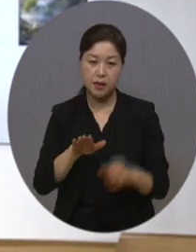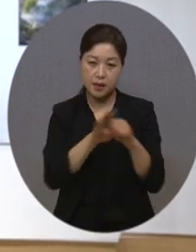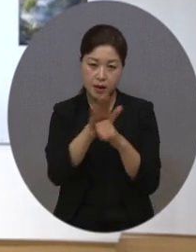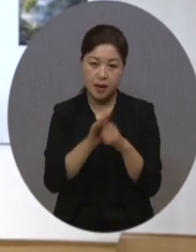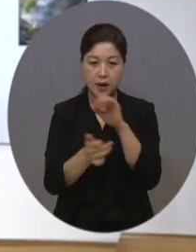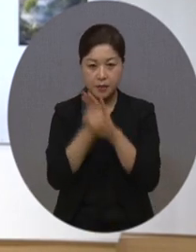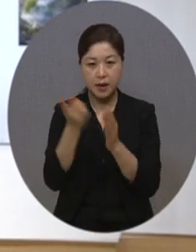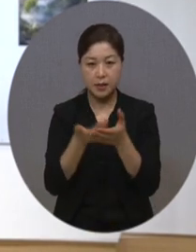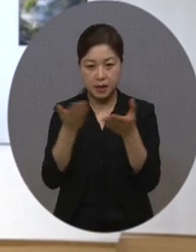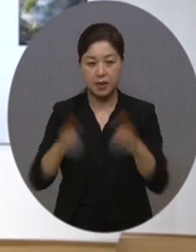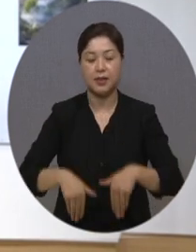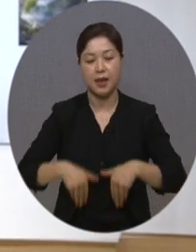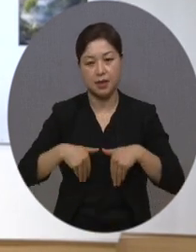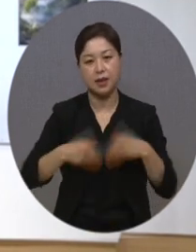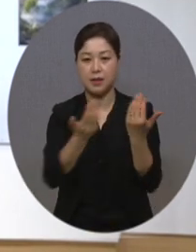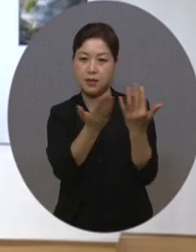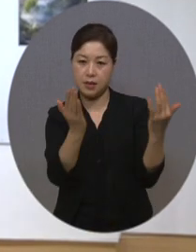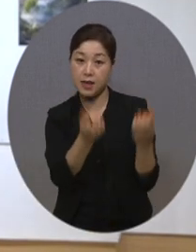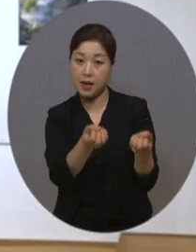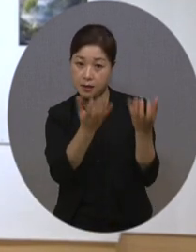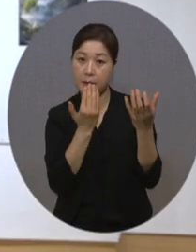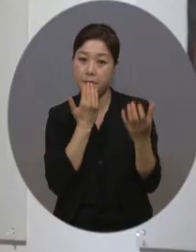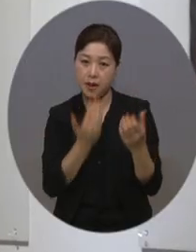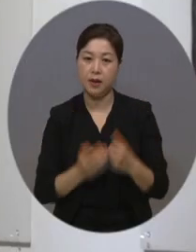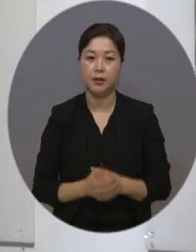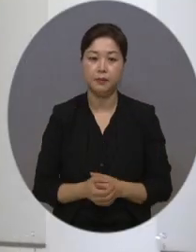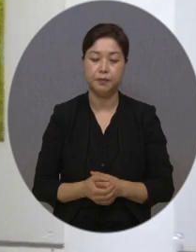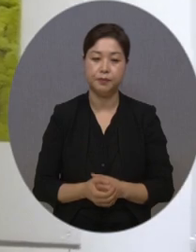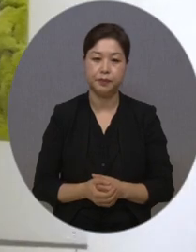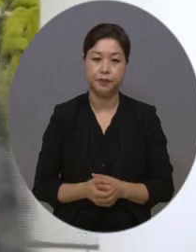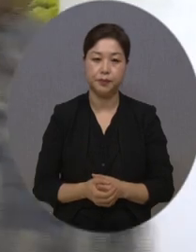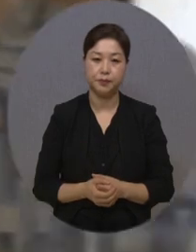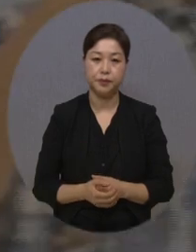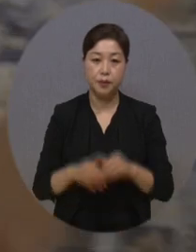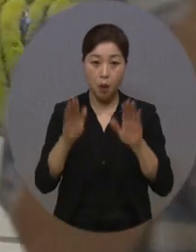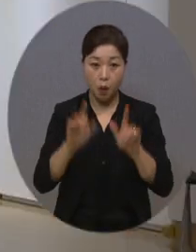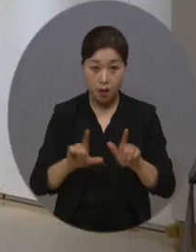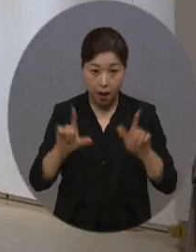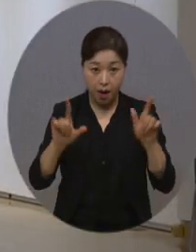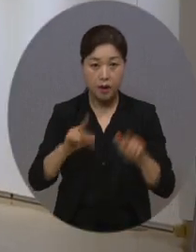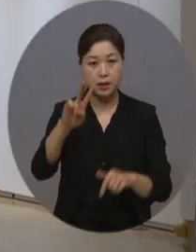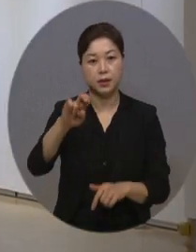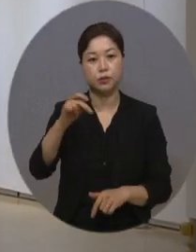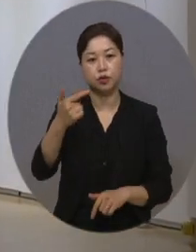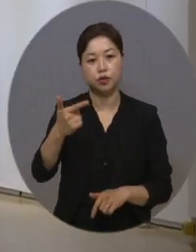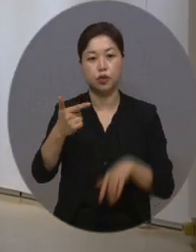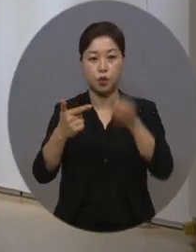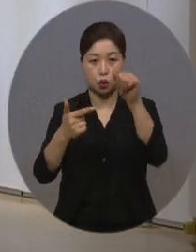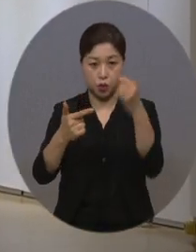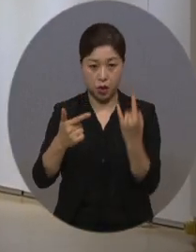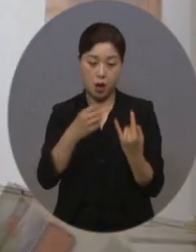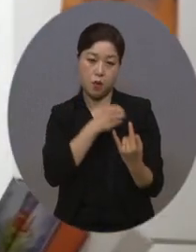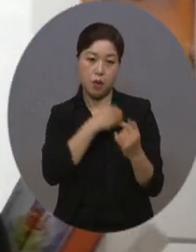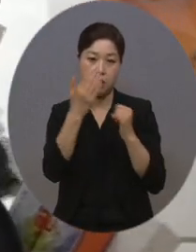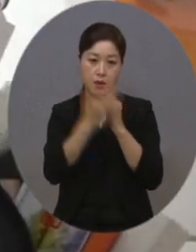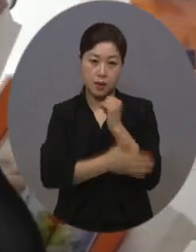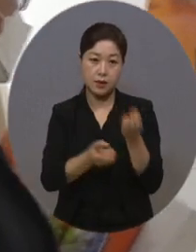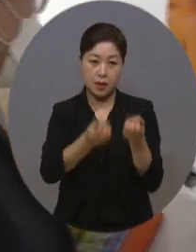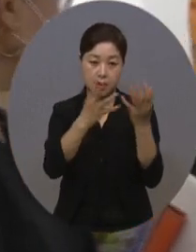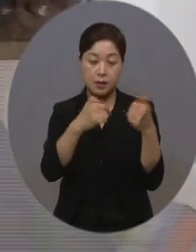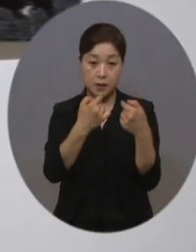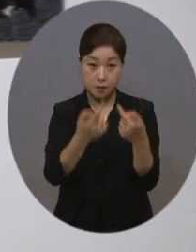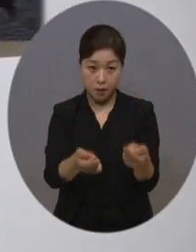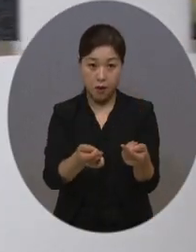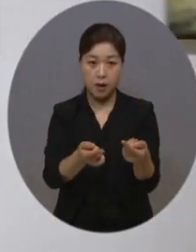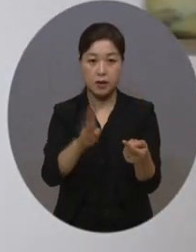아따 따뜻한 손실 곁을 것 같습니다 우리 롤케익 인기를 받는 굉장 에 참여한 4 16명의 작가들은